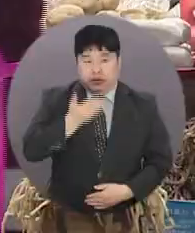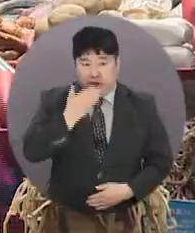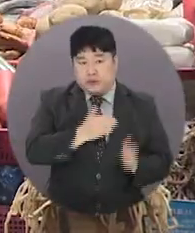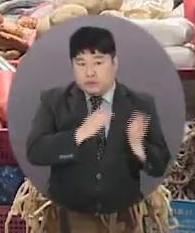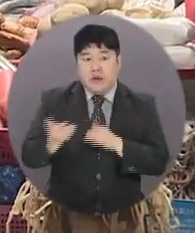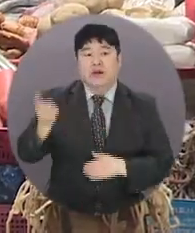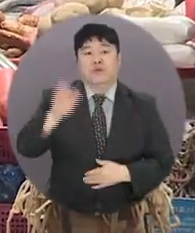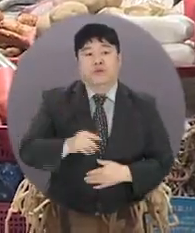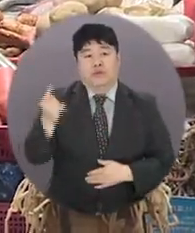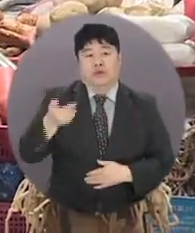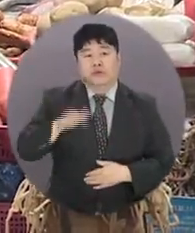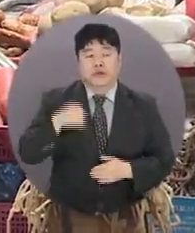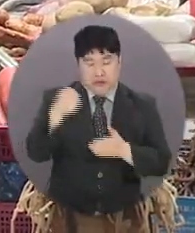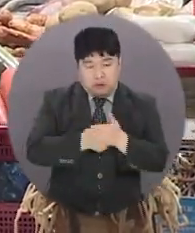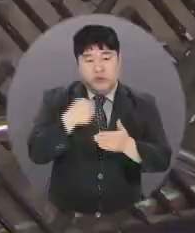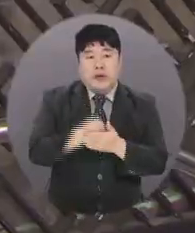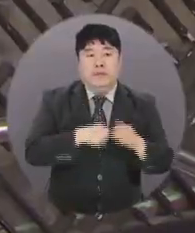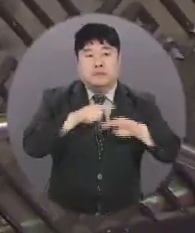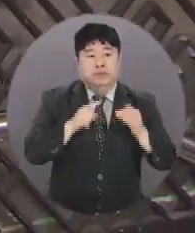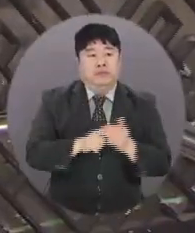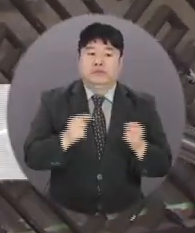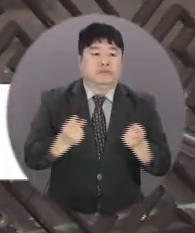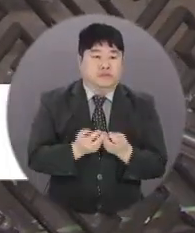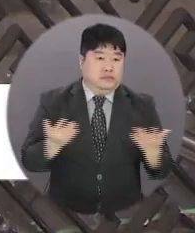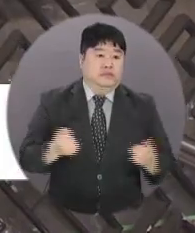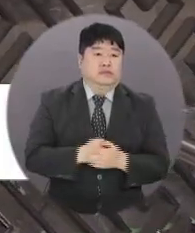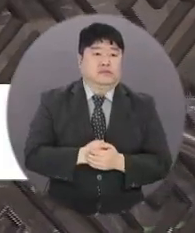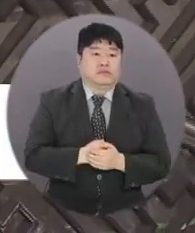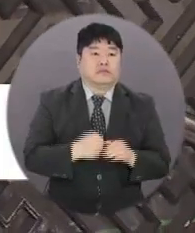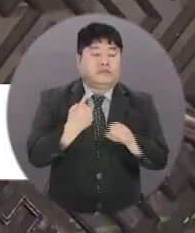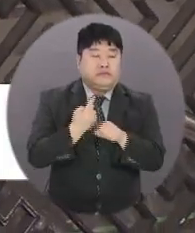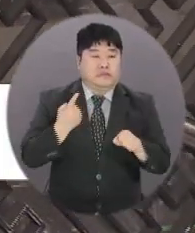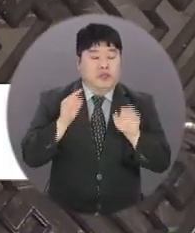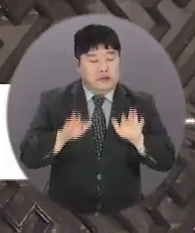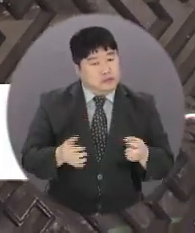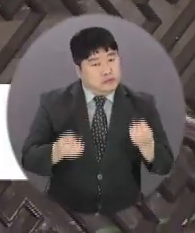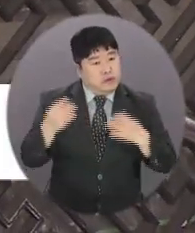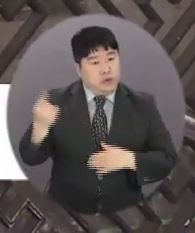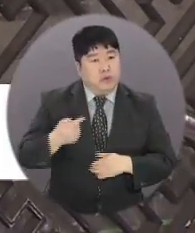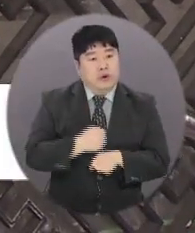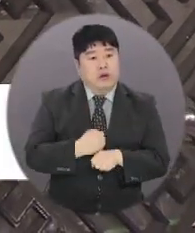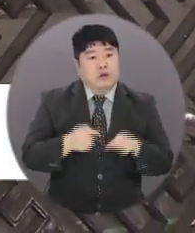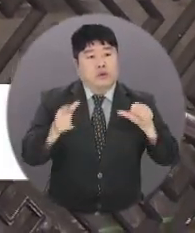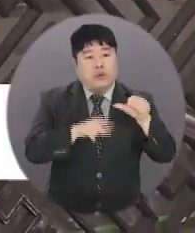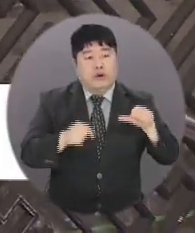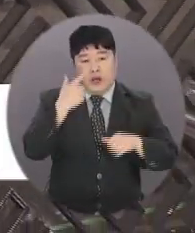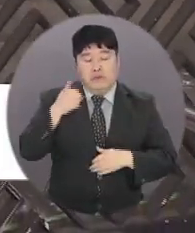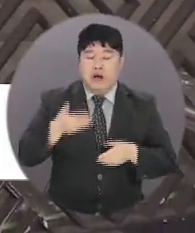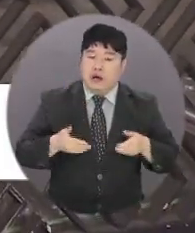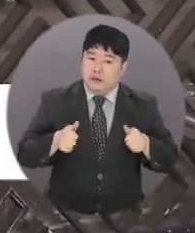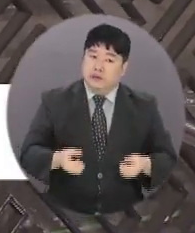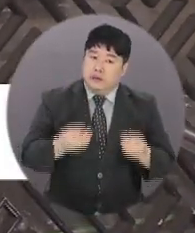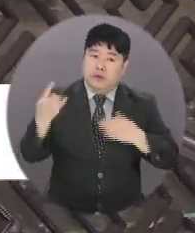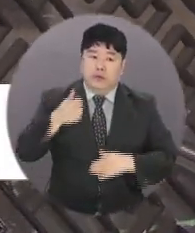나왔지만 서운한 마음은 어쩔 수가 없습니다. 작년 설에 못 오고 저 아빠 지사가 5월달인데 아빠 지사 때도 못 오고 추수도 못 오고